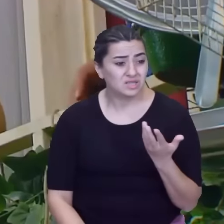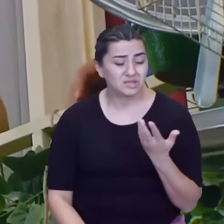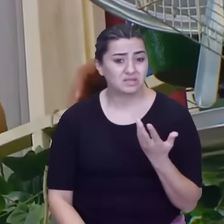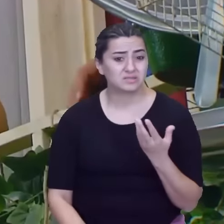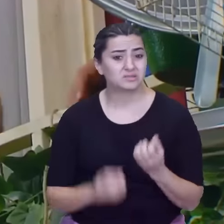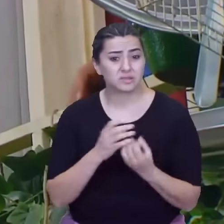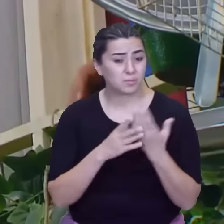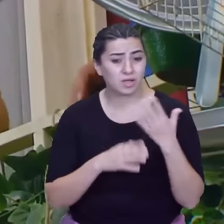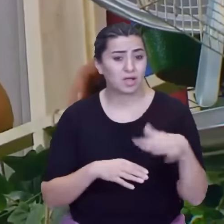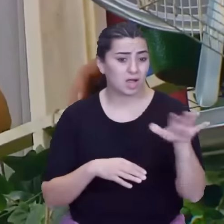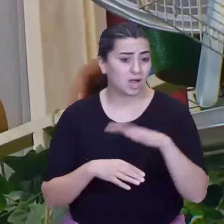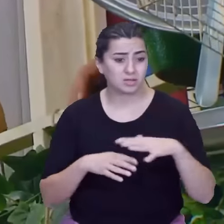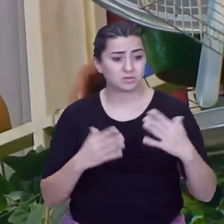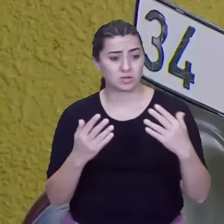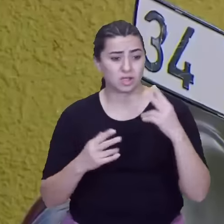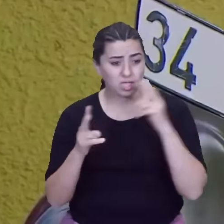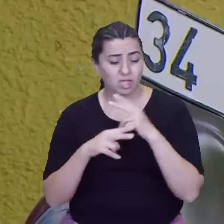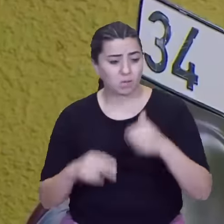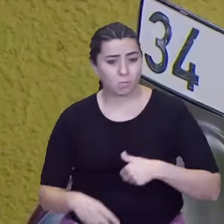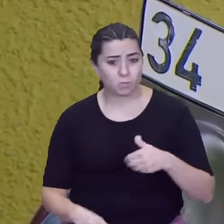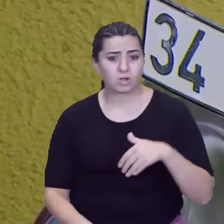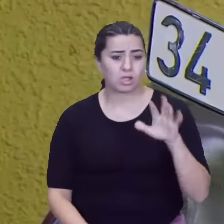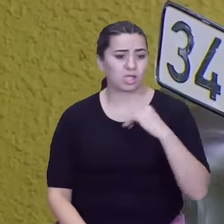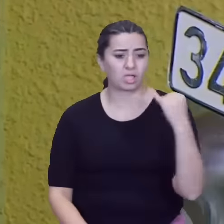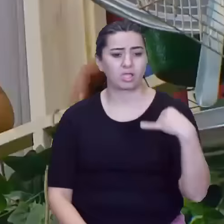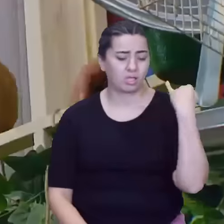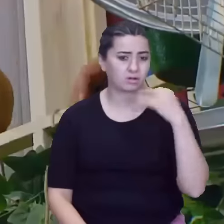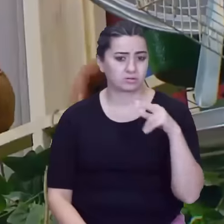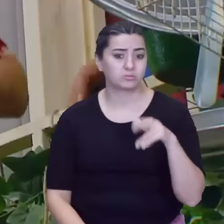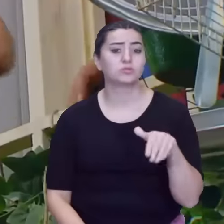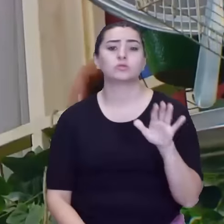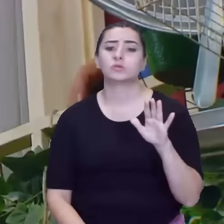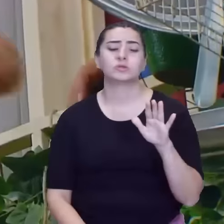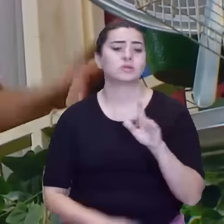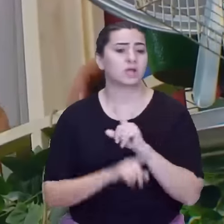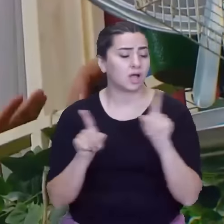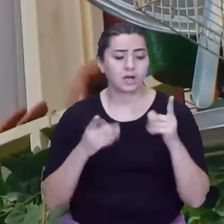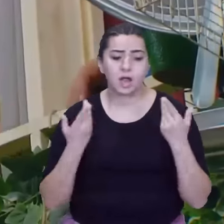Ne hı sabahtan beri herkes üstümüze gülüyor. Millet alay ediyor bizimle. Yok,